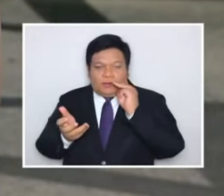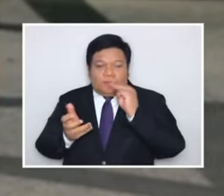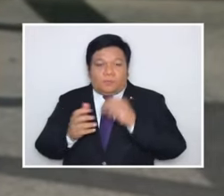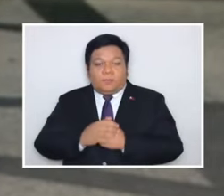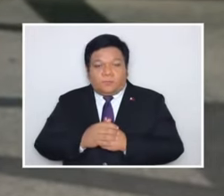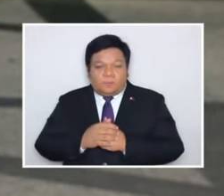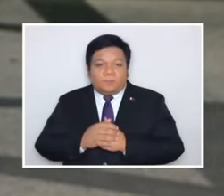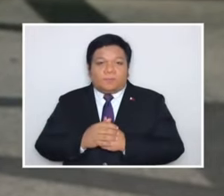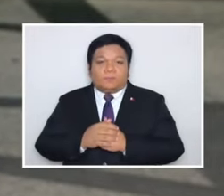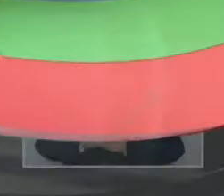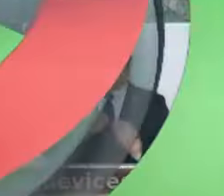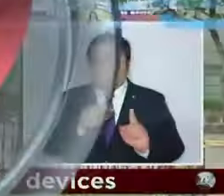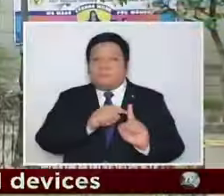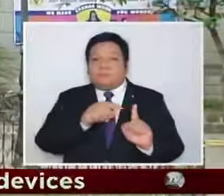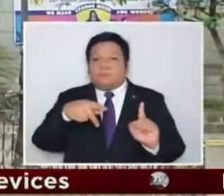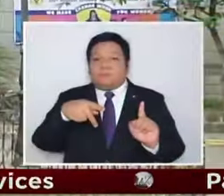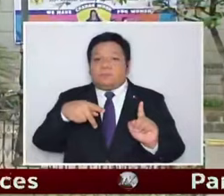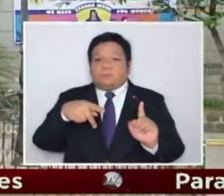Tia Gutierrez.